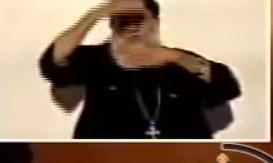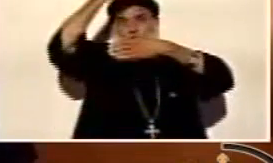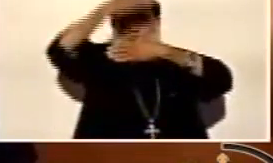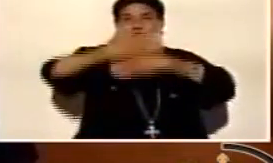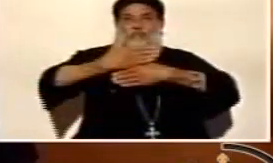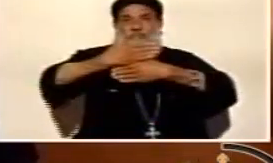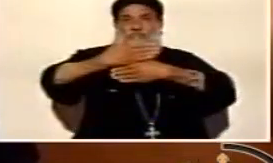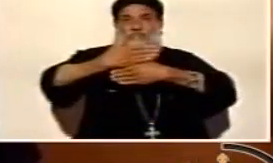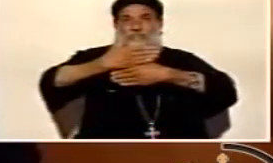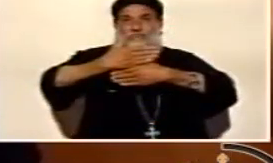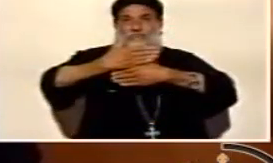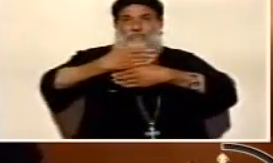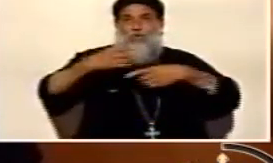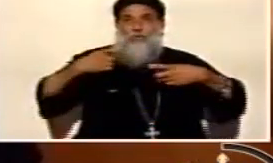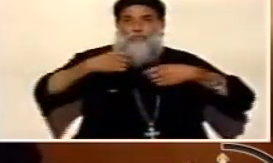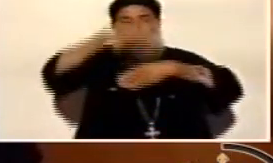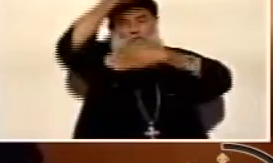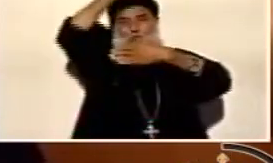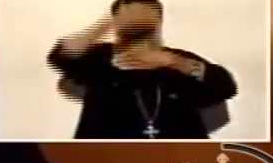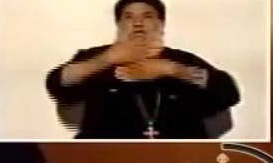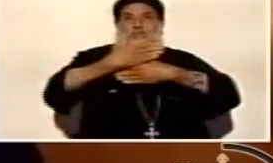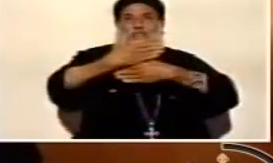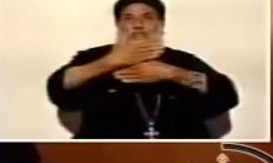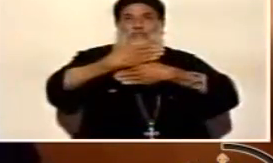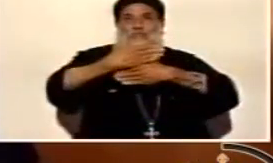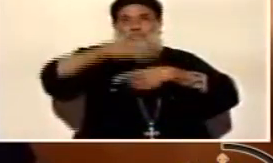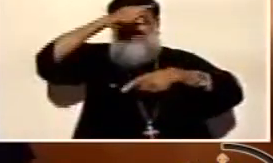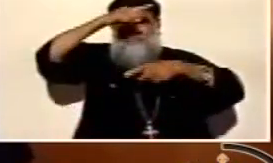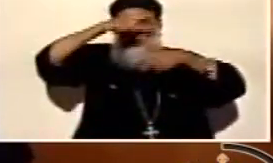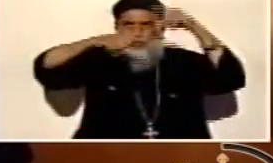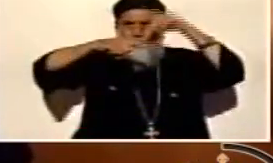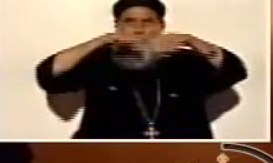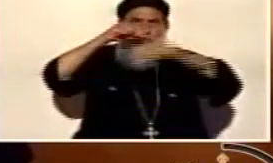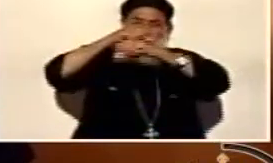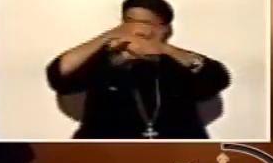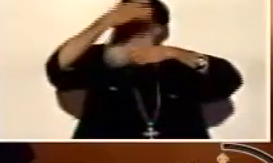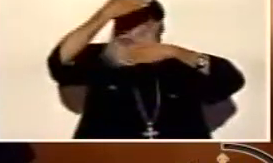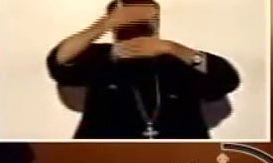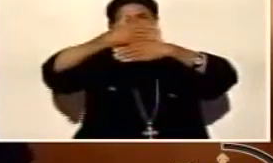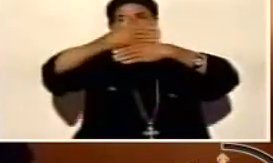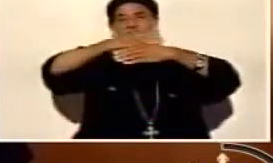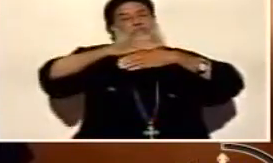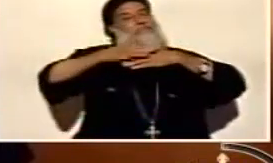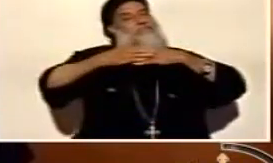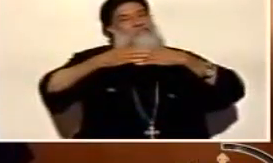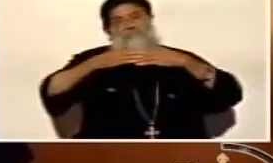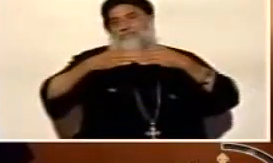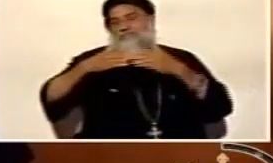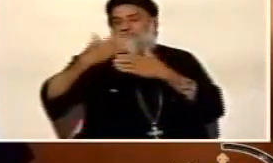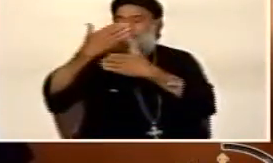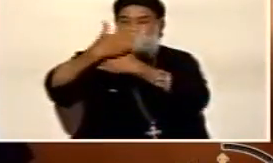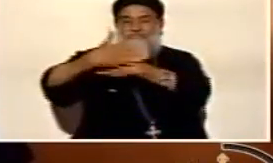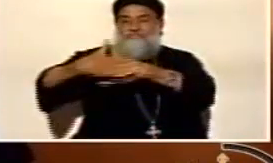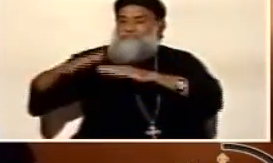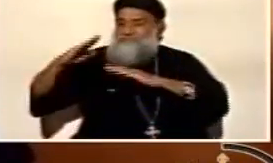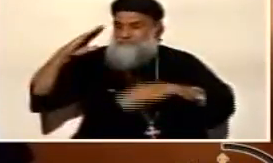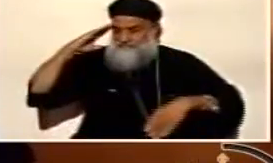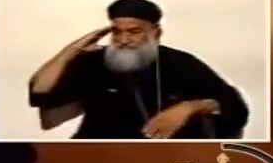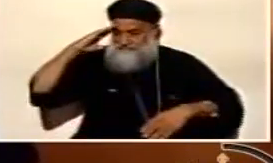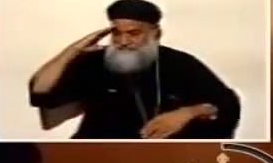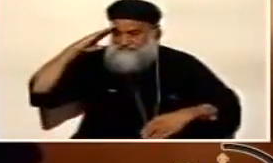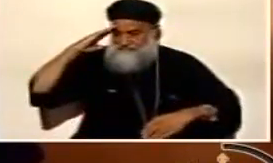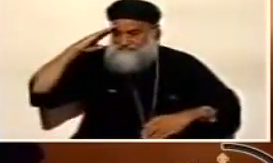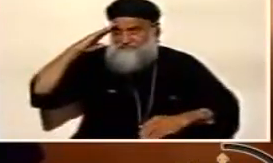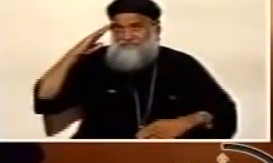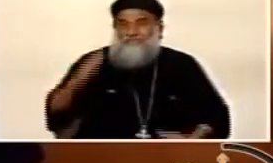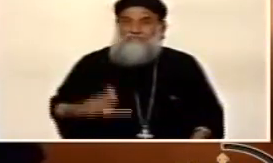يعني لا يتعاملوا بعنف مع أحد حتى العنفاء معهم. عشان كده يقول